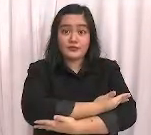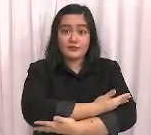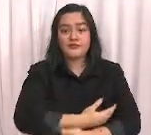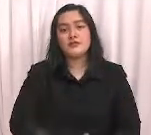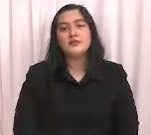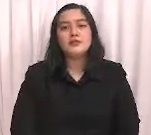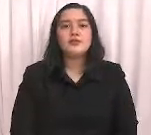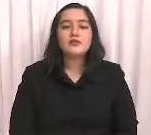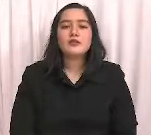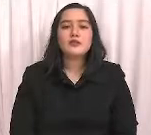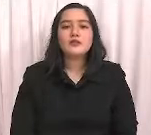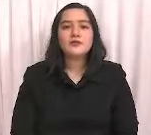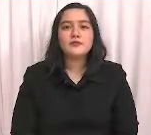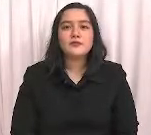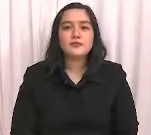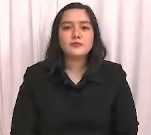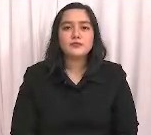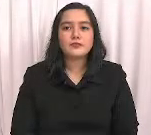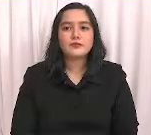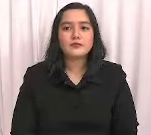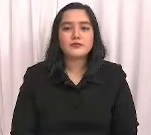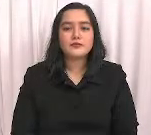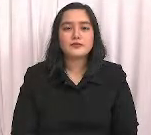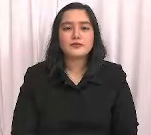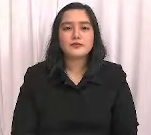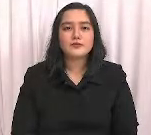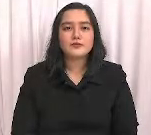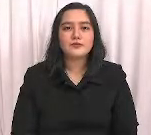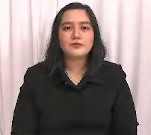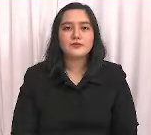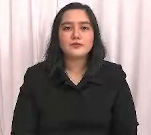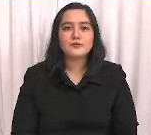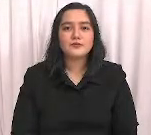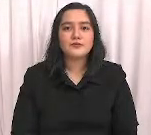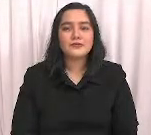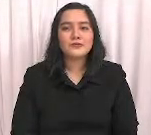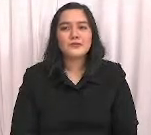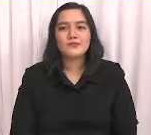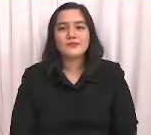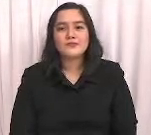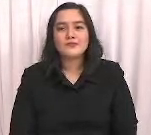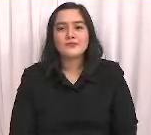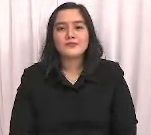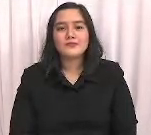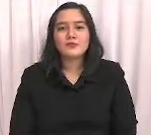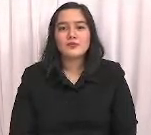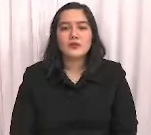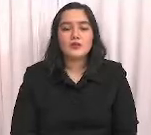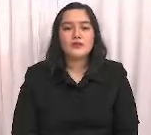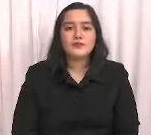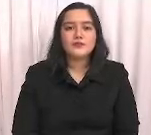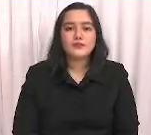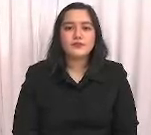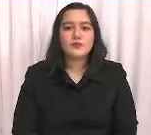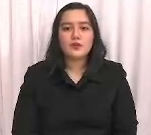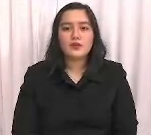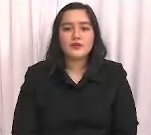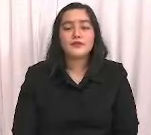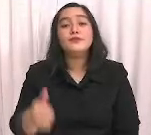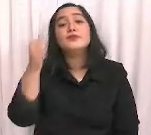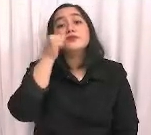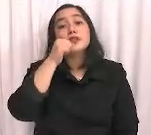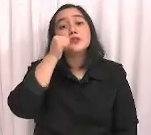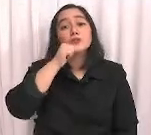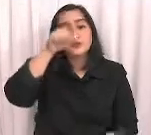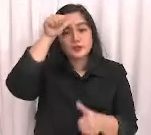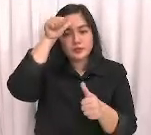Alright? See that? So, I don't know, you know, kaya tandaan po natin,